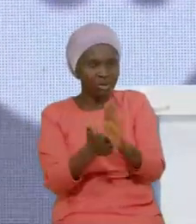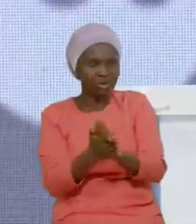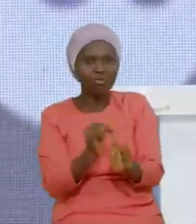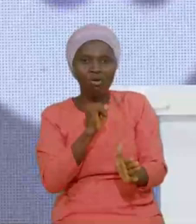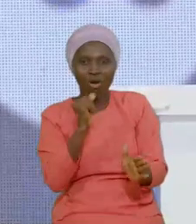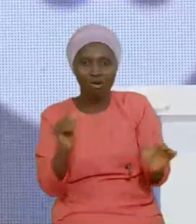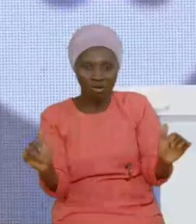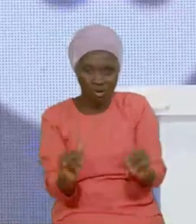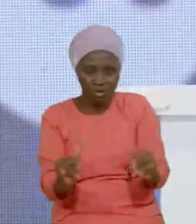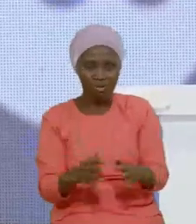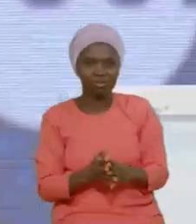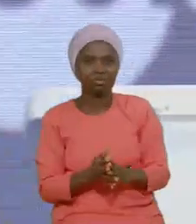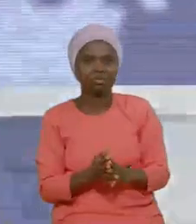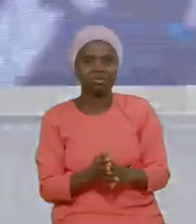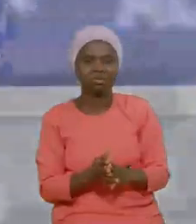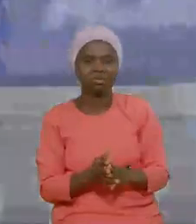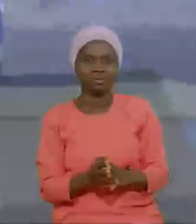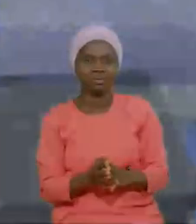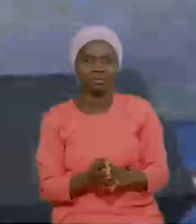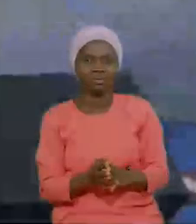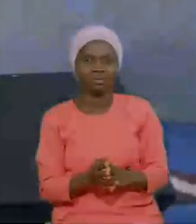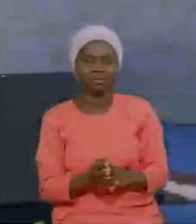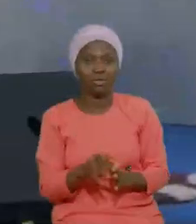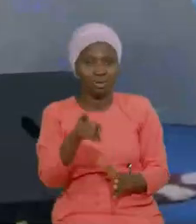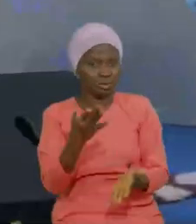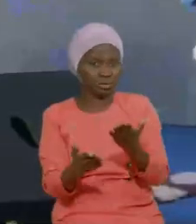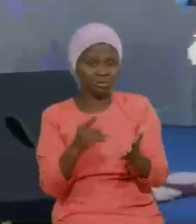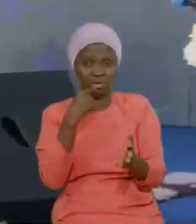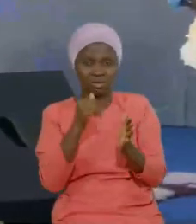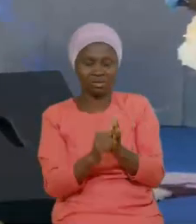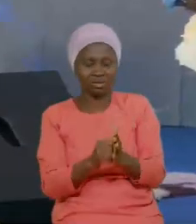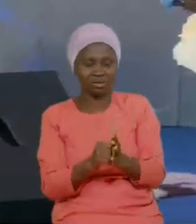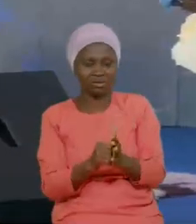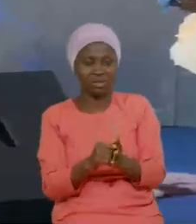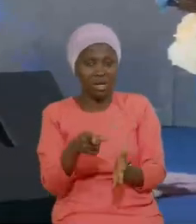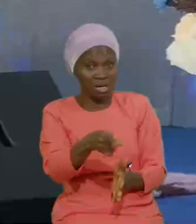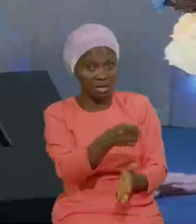Quelqu'un te dira quelque chose de commun pour que tu deviennes singulier.